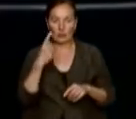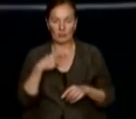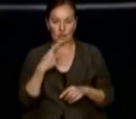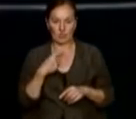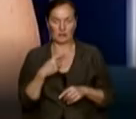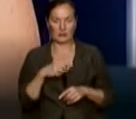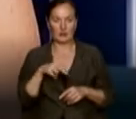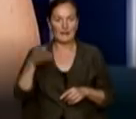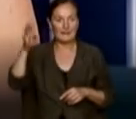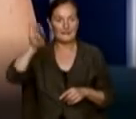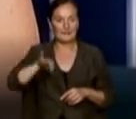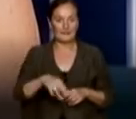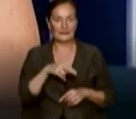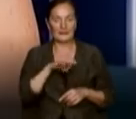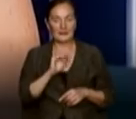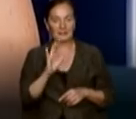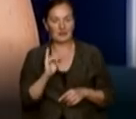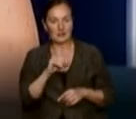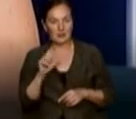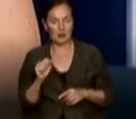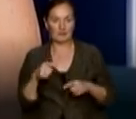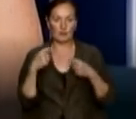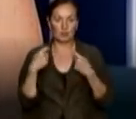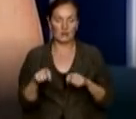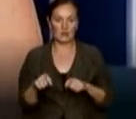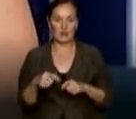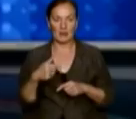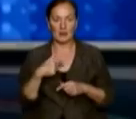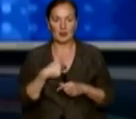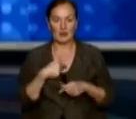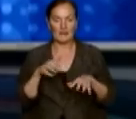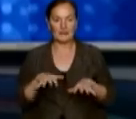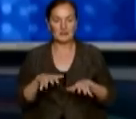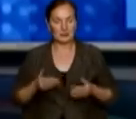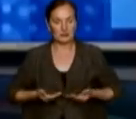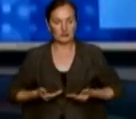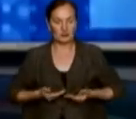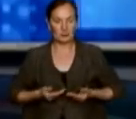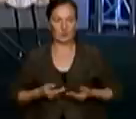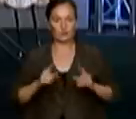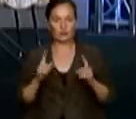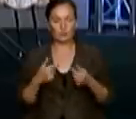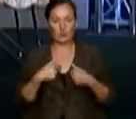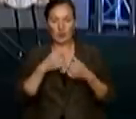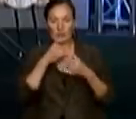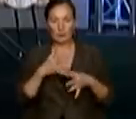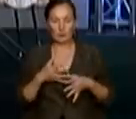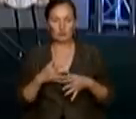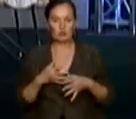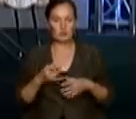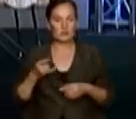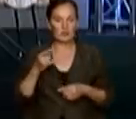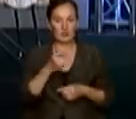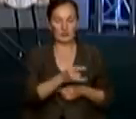ж місцевий. А, вони думають, що ПВХ просто приватний. Ні, я думаю, що тут потрібно або створюватися, щоб парк, і